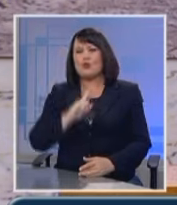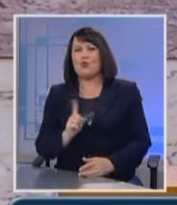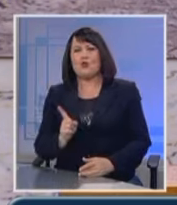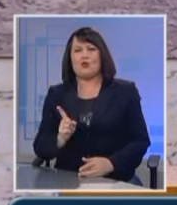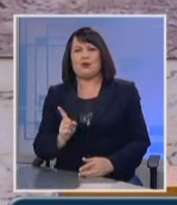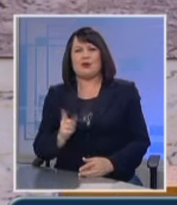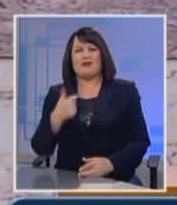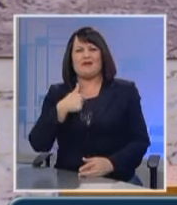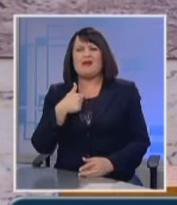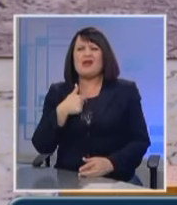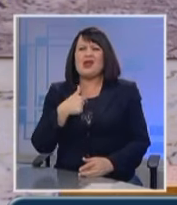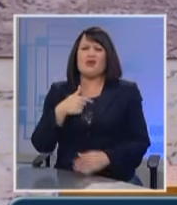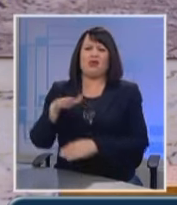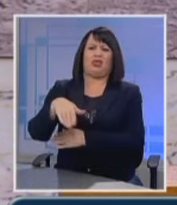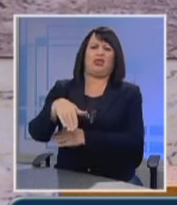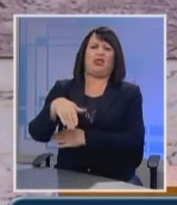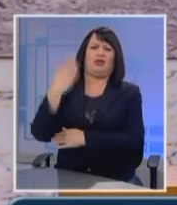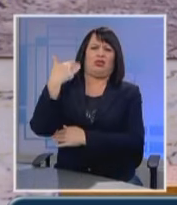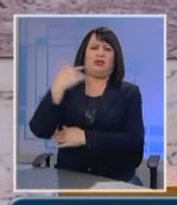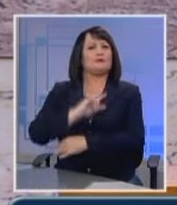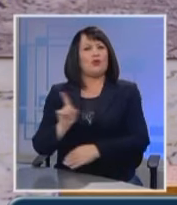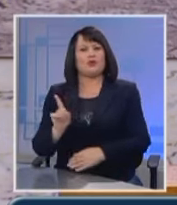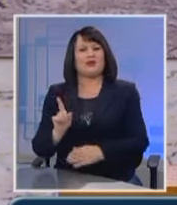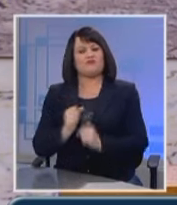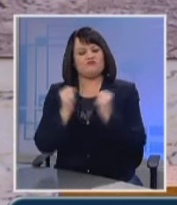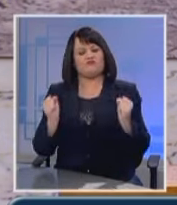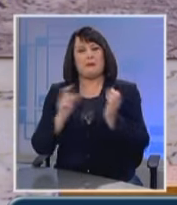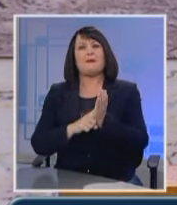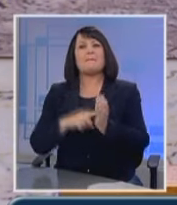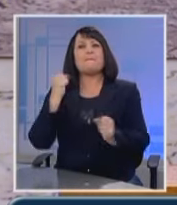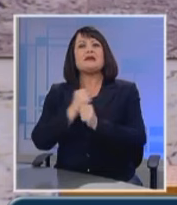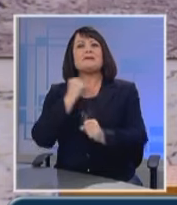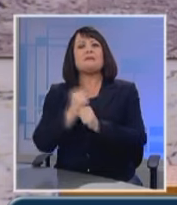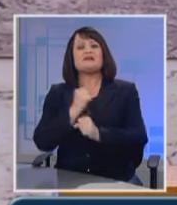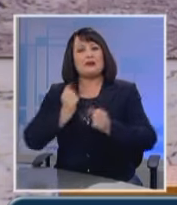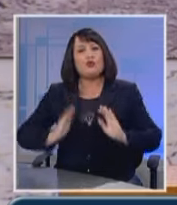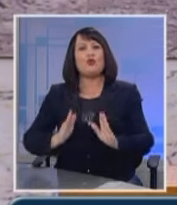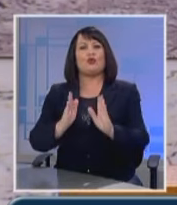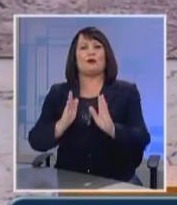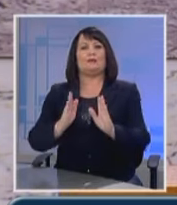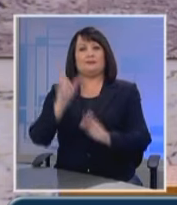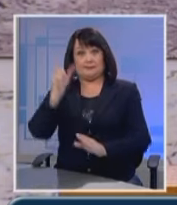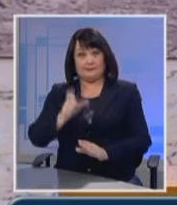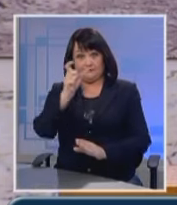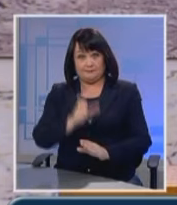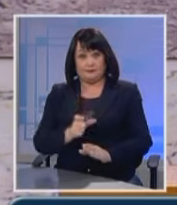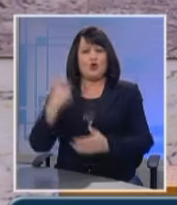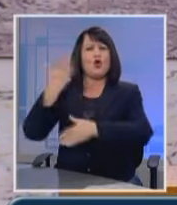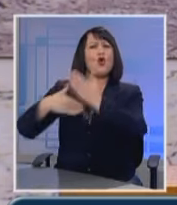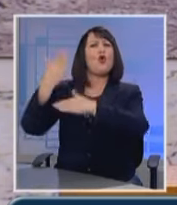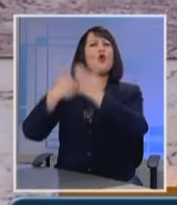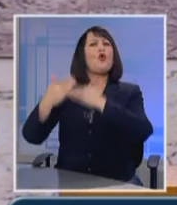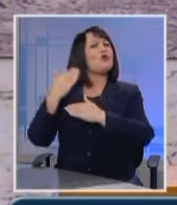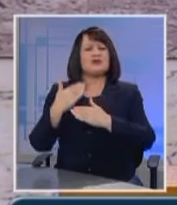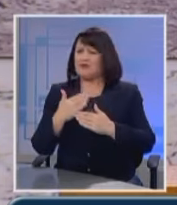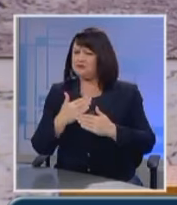μην δέχεται να γίνει πολίτης δεύτερης κατηγορίας. Η επιμονή που απαιτήθηκε για να καταφέρετε κάτι που πριν πολλά χρόνια στον